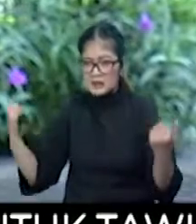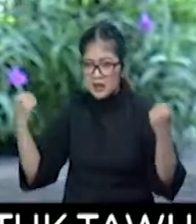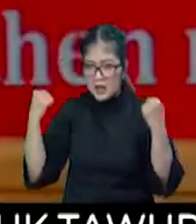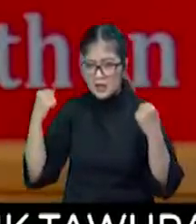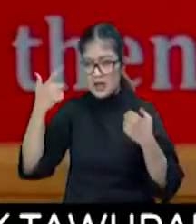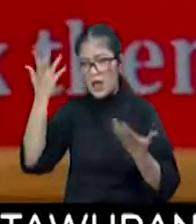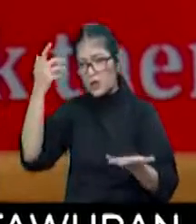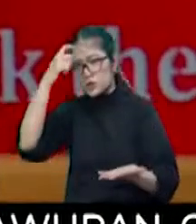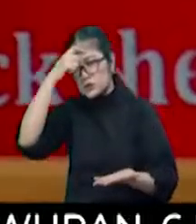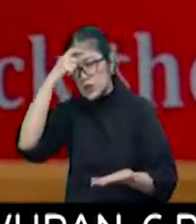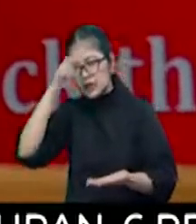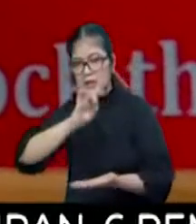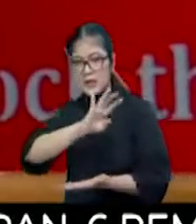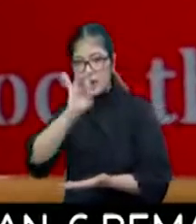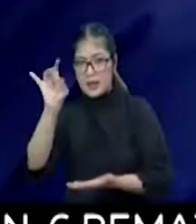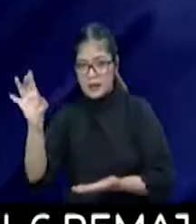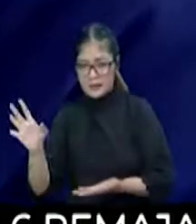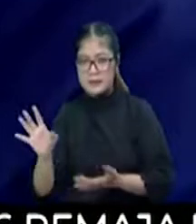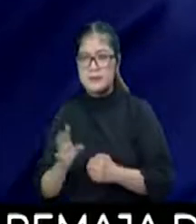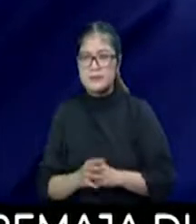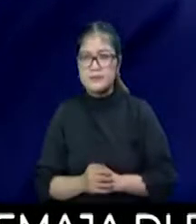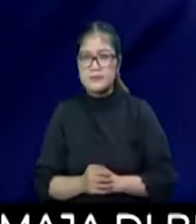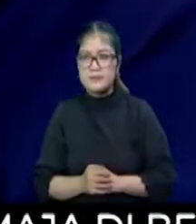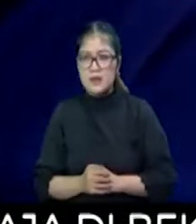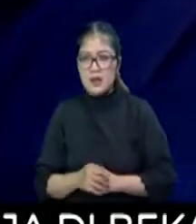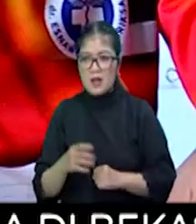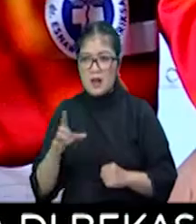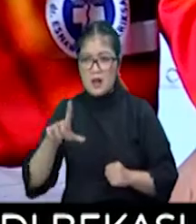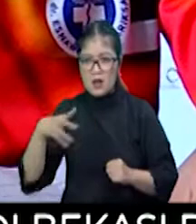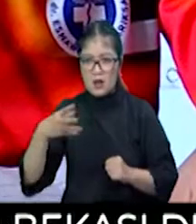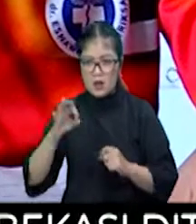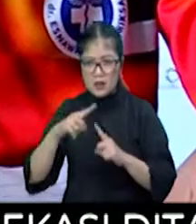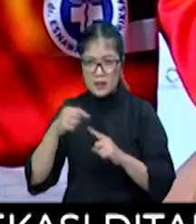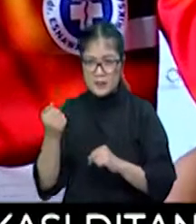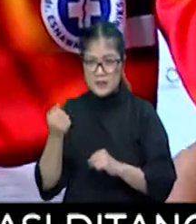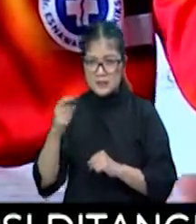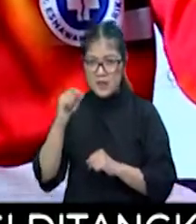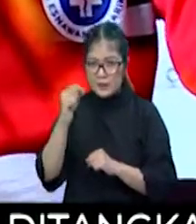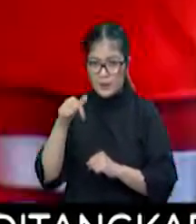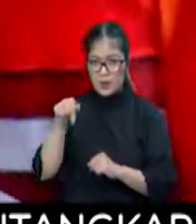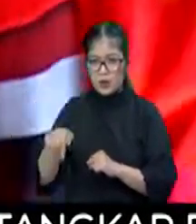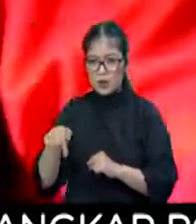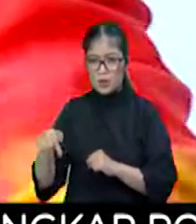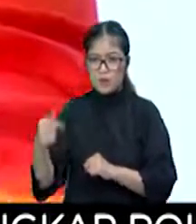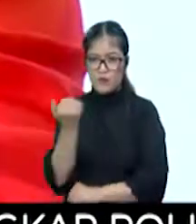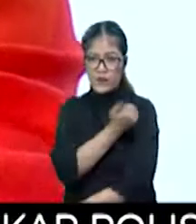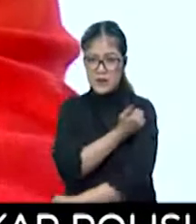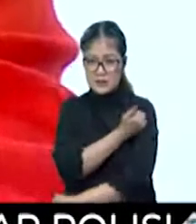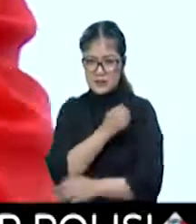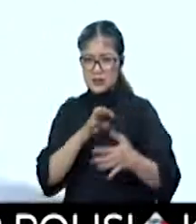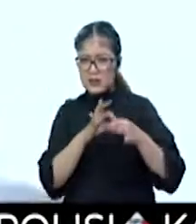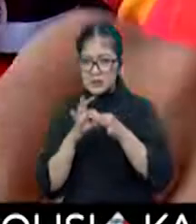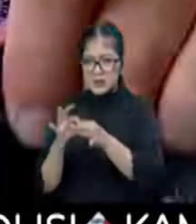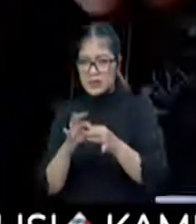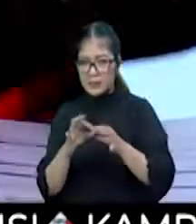atau belum. Digelar di Lotte Grosir Pasar Rebo, sentra vaksinasi ini juga bekerjasama dengan Kementerian Kesehatan, Dinas Kesehatan